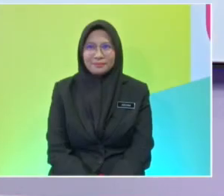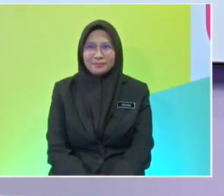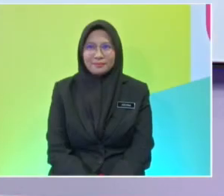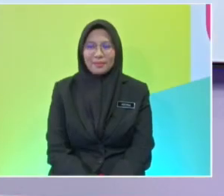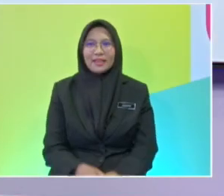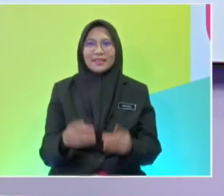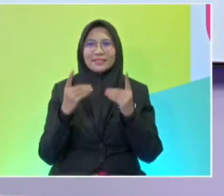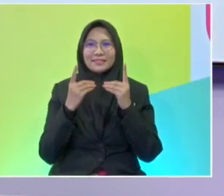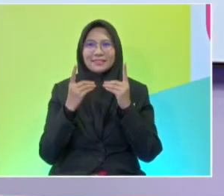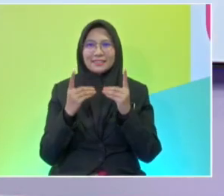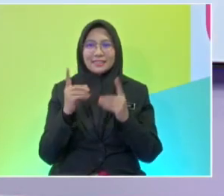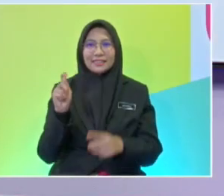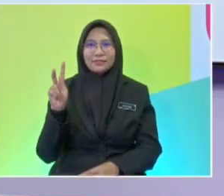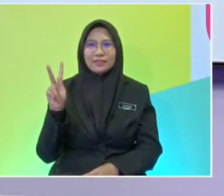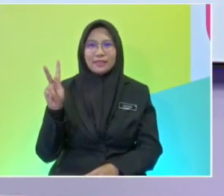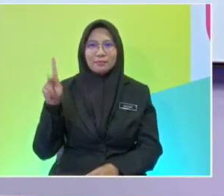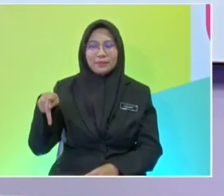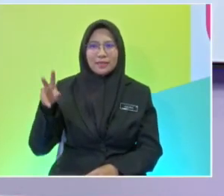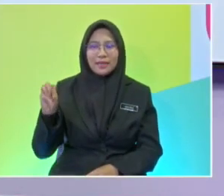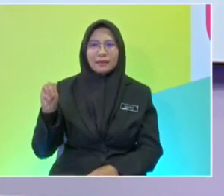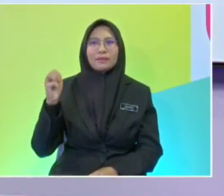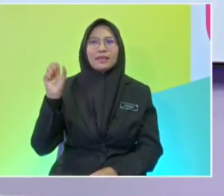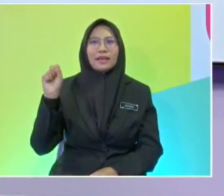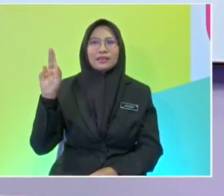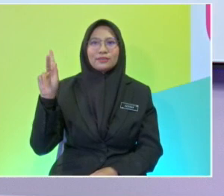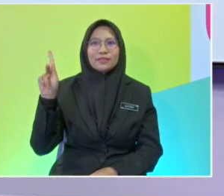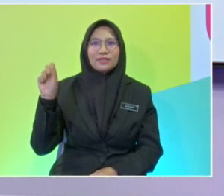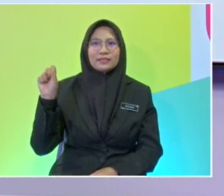kembali menyaksikan sukses SPM 2020